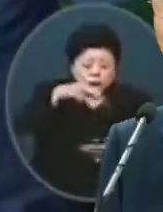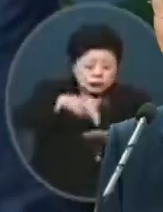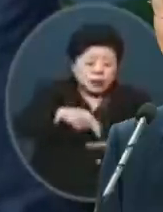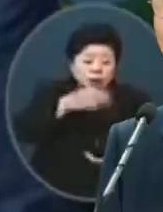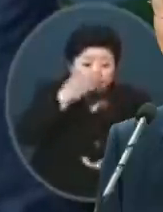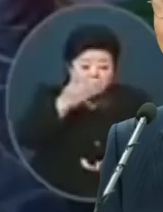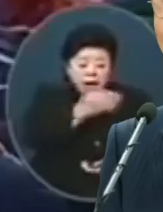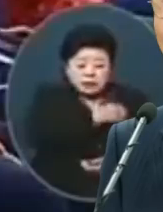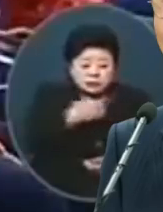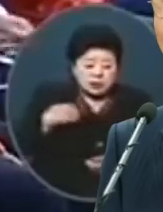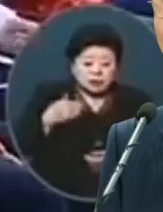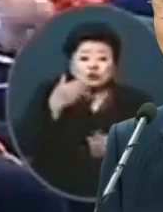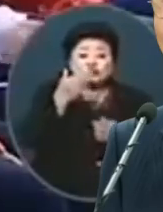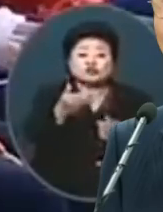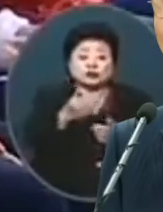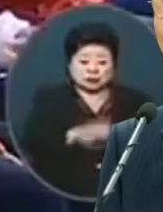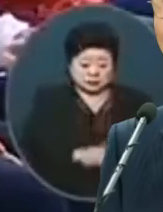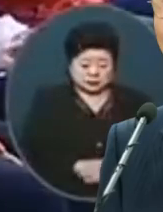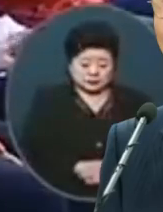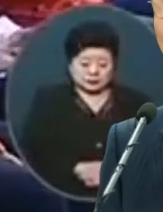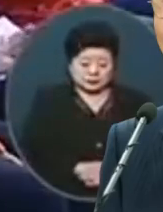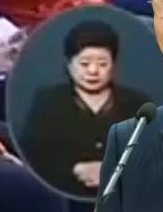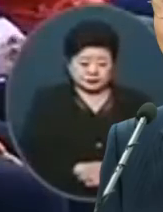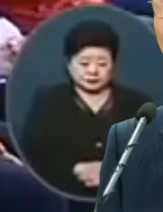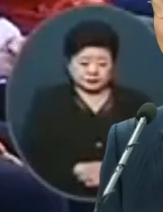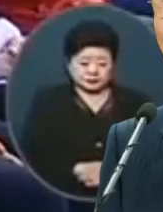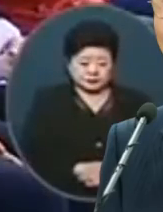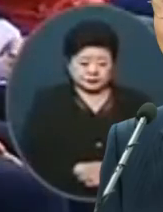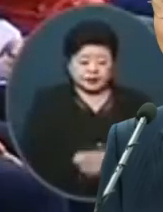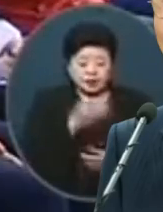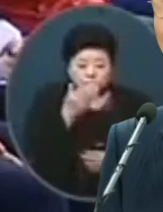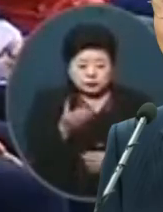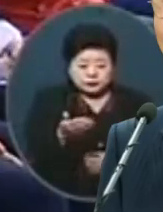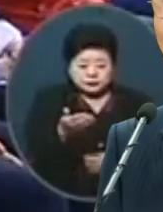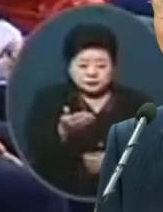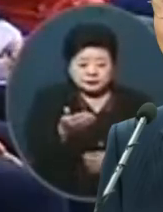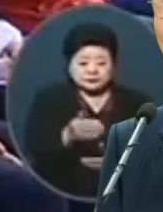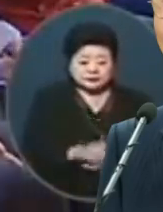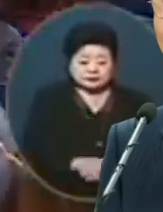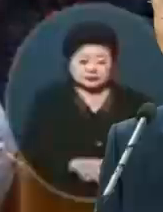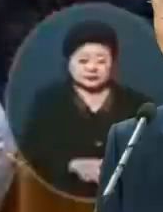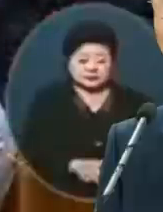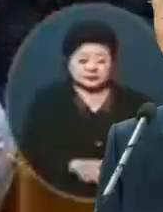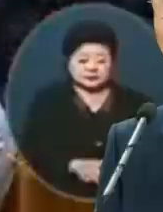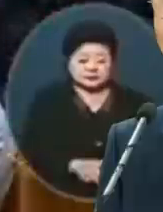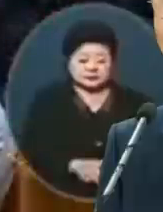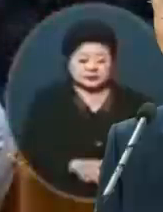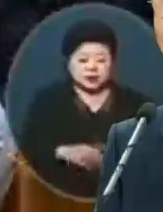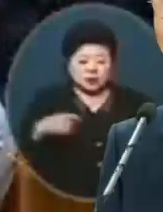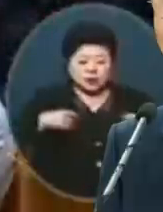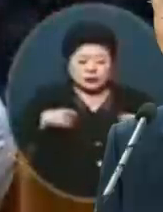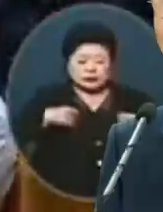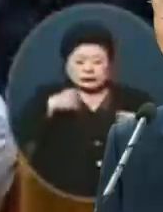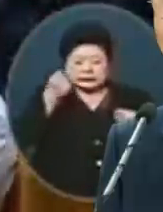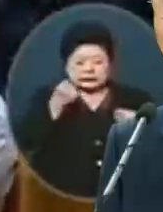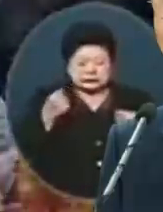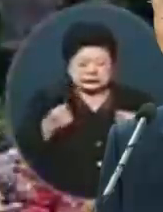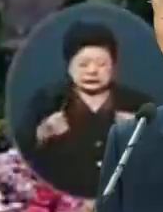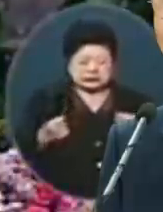있는 자격을 말하는 것입니다. 여러분 옷이 너덜너덜한데